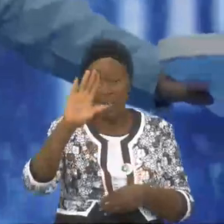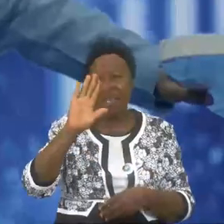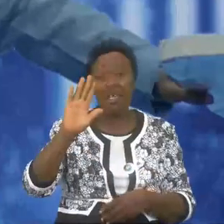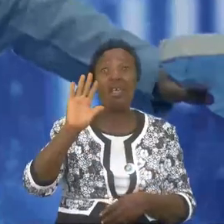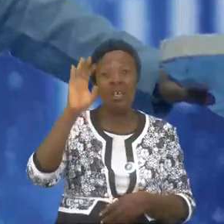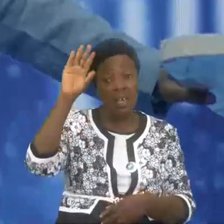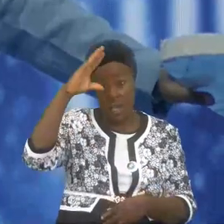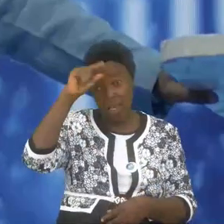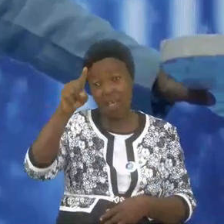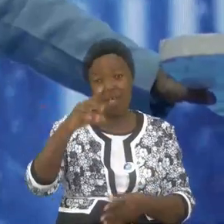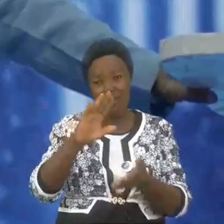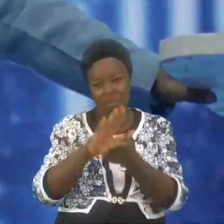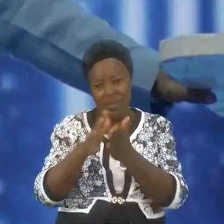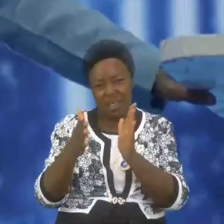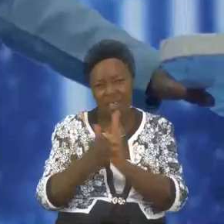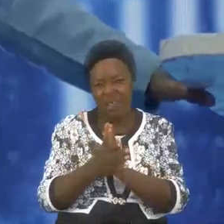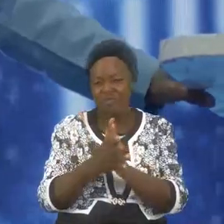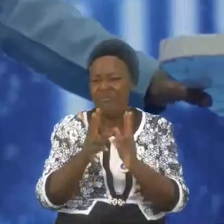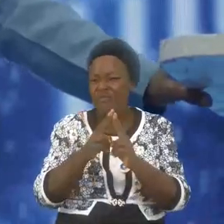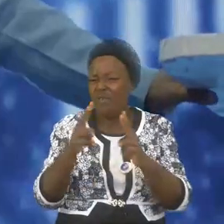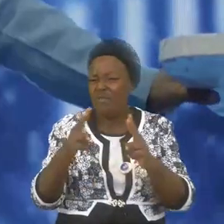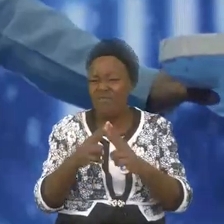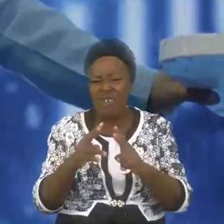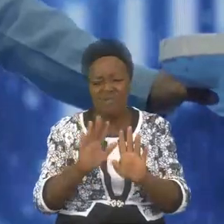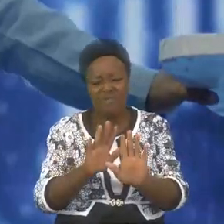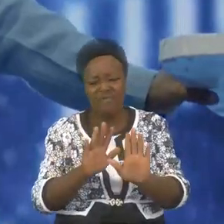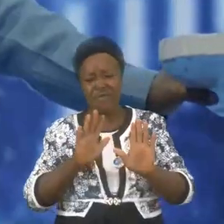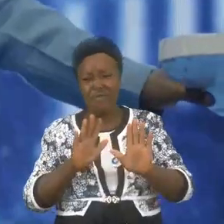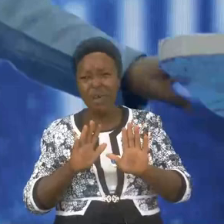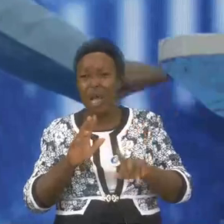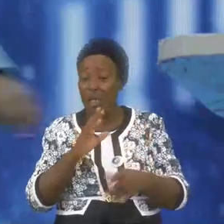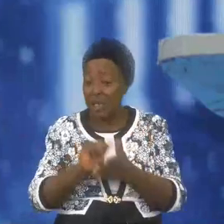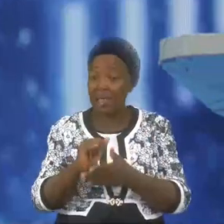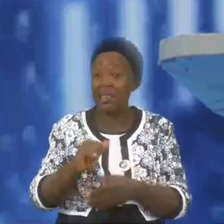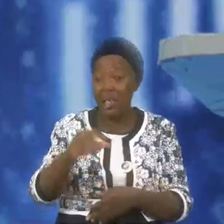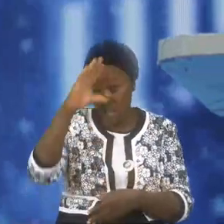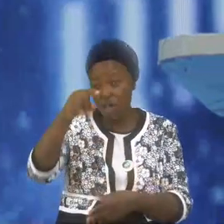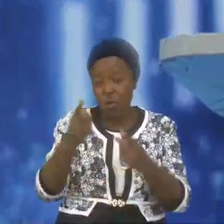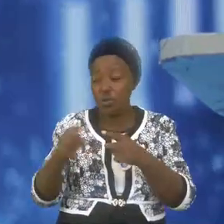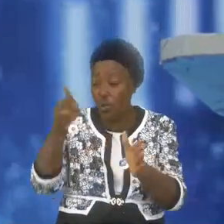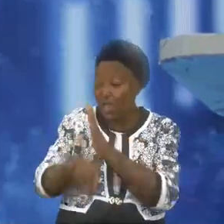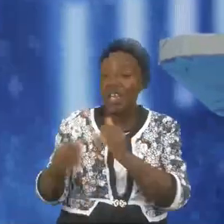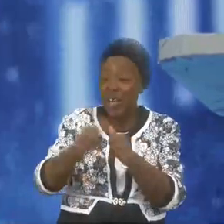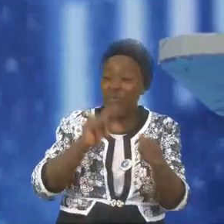était si effrayé, si craintif, qu'il voulait tuer tout le monde.